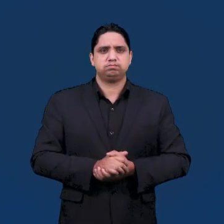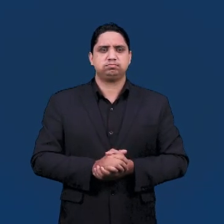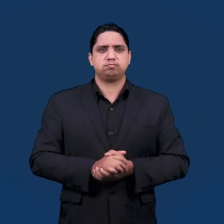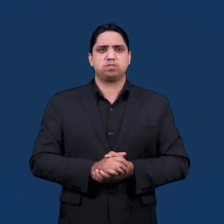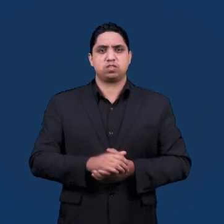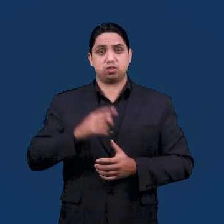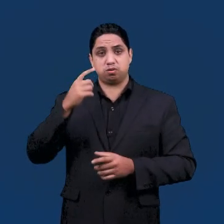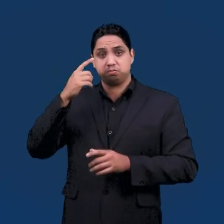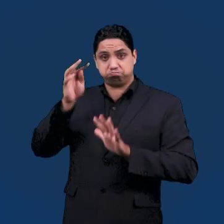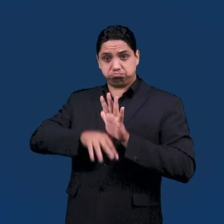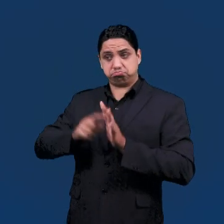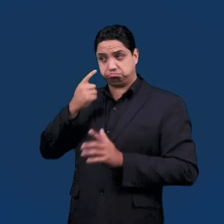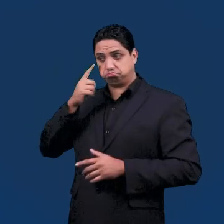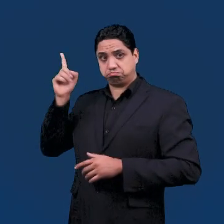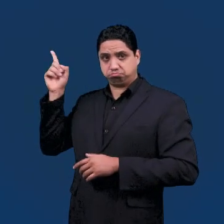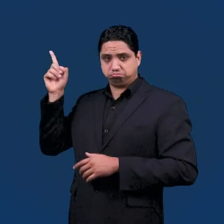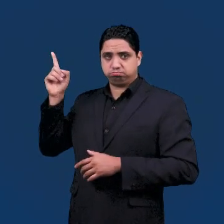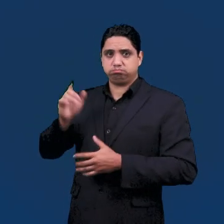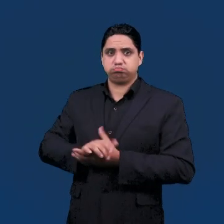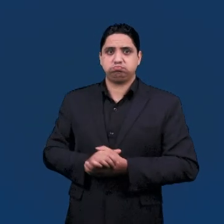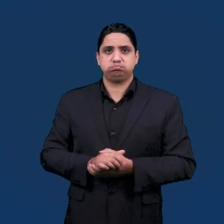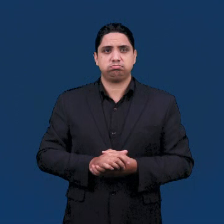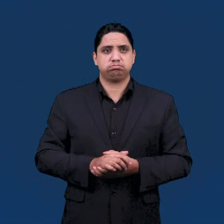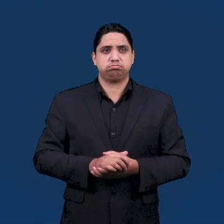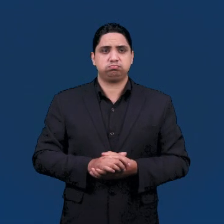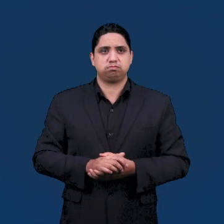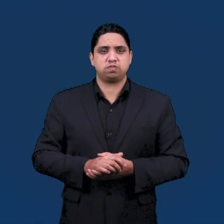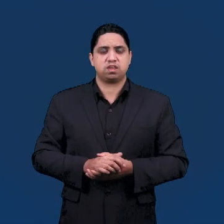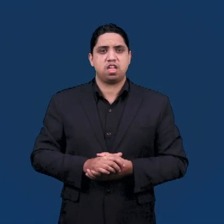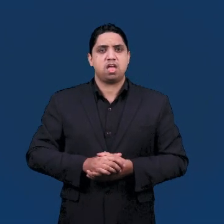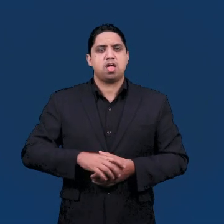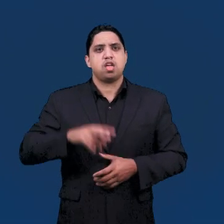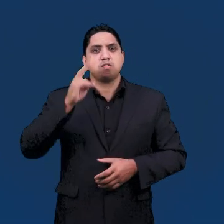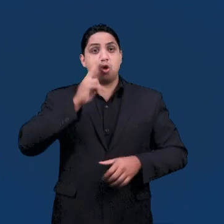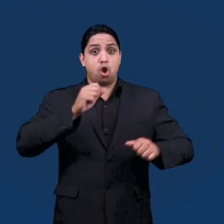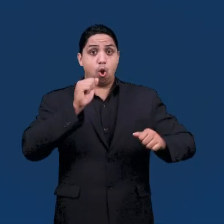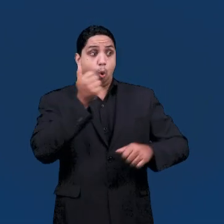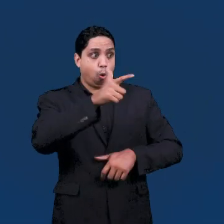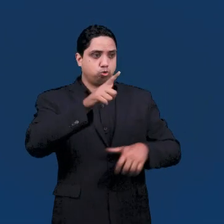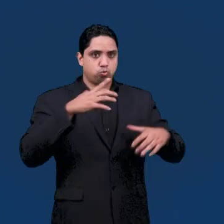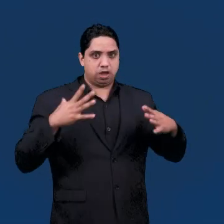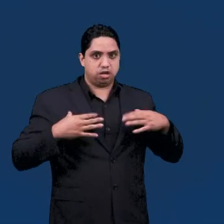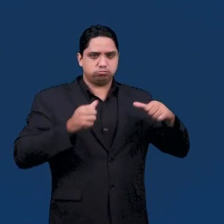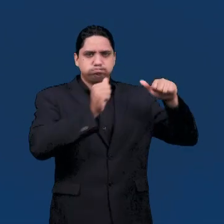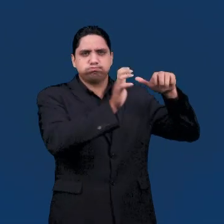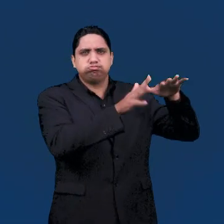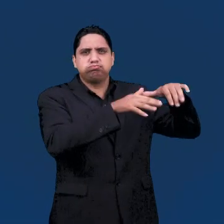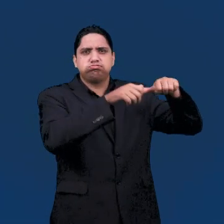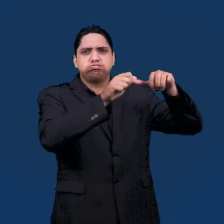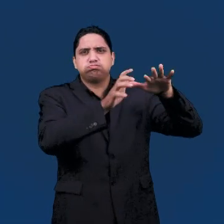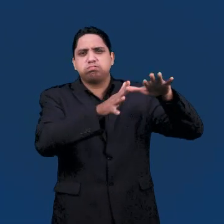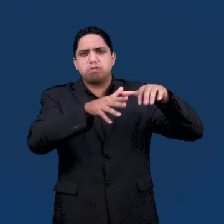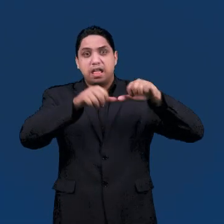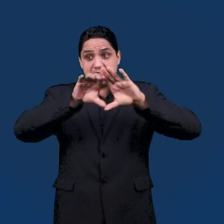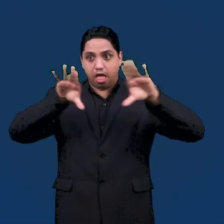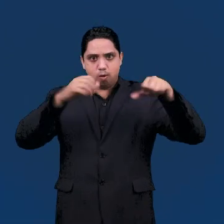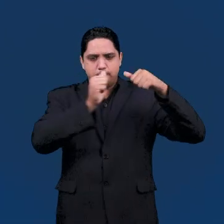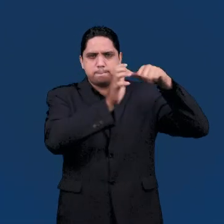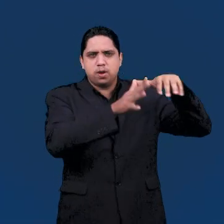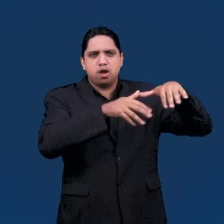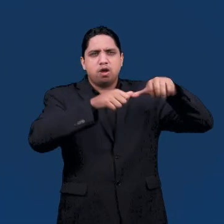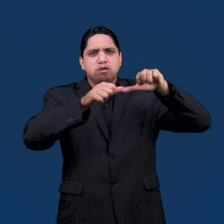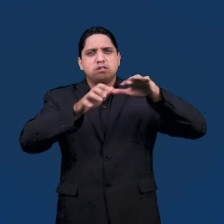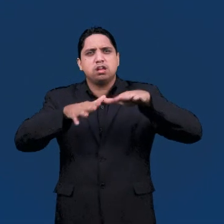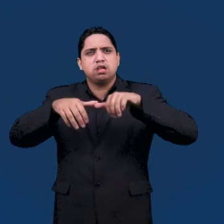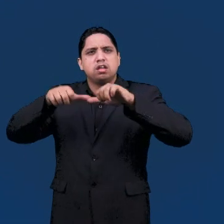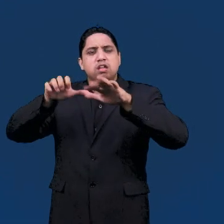6 стих. 14 главе, 6 стих. «И увидел я другого ангела, летящего посреди неба, который